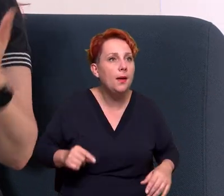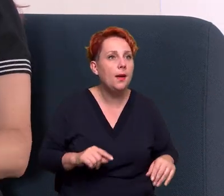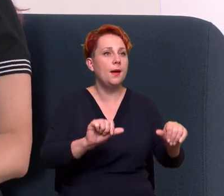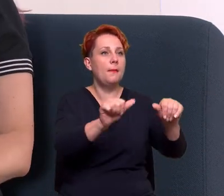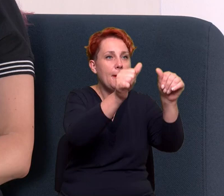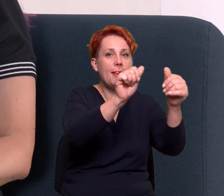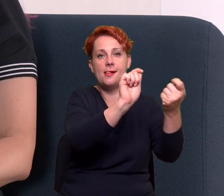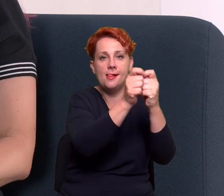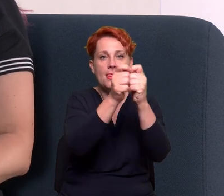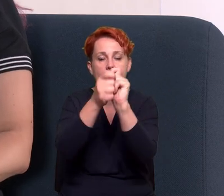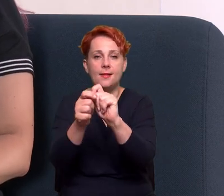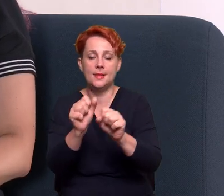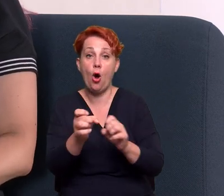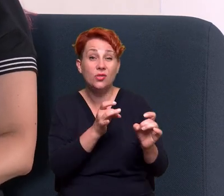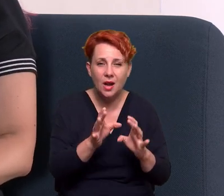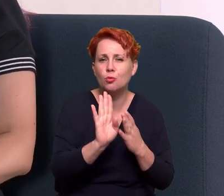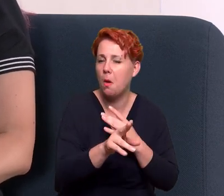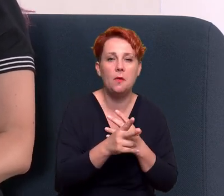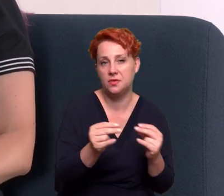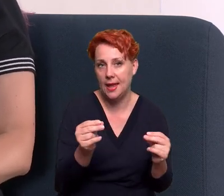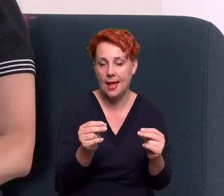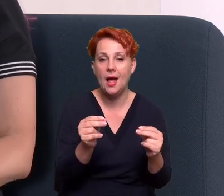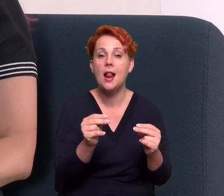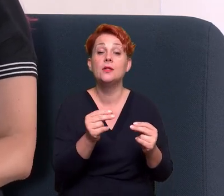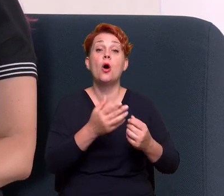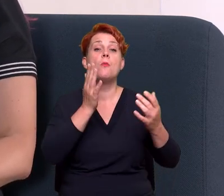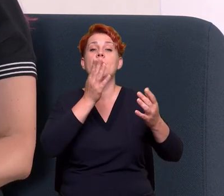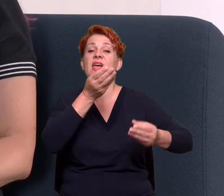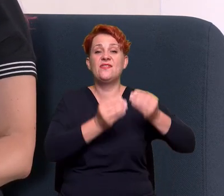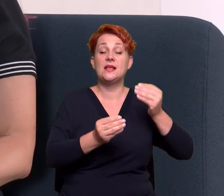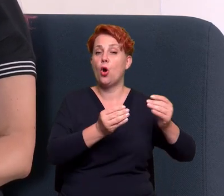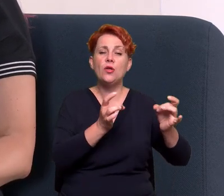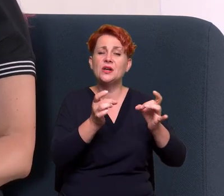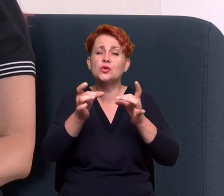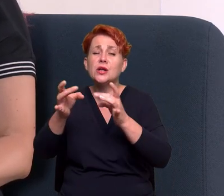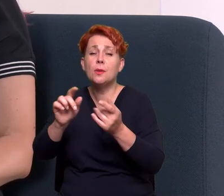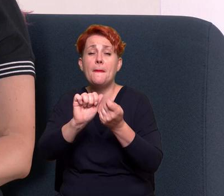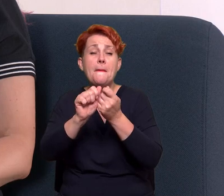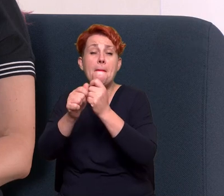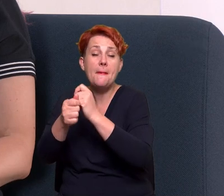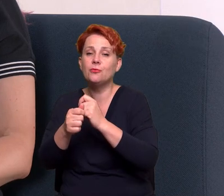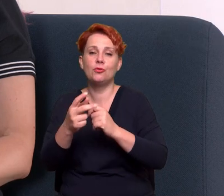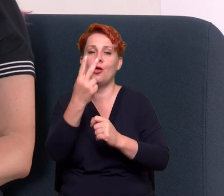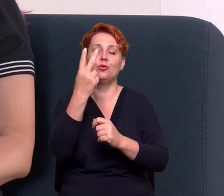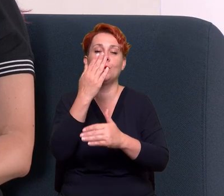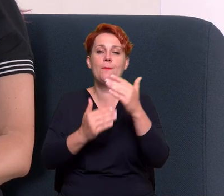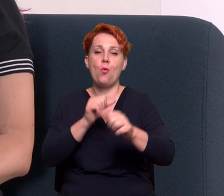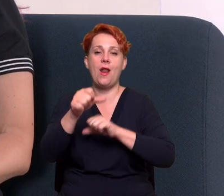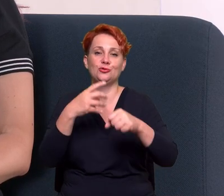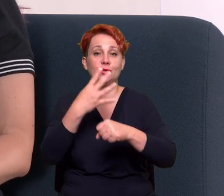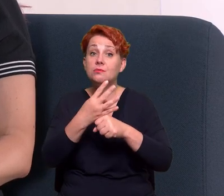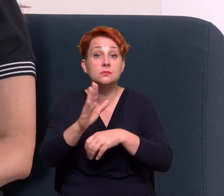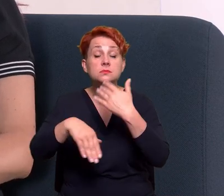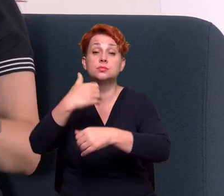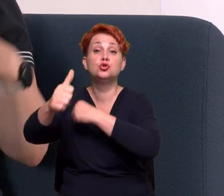coś swojego, ale też niekoniecznie od razu. To znaczy ta największa fala przeróbek to nie są, jak można by się było spodziewać, druga połowa lat 40., tylko dopiero